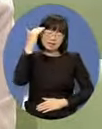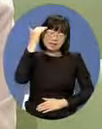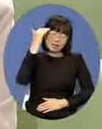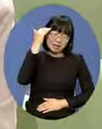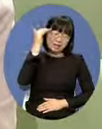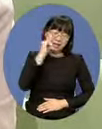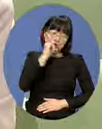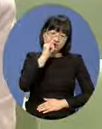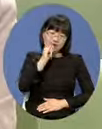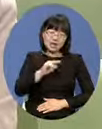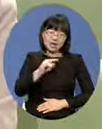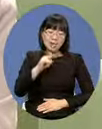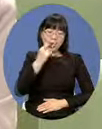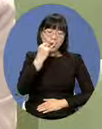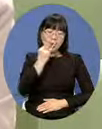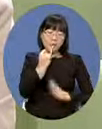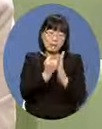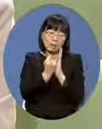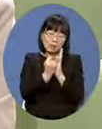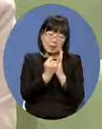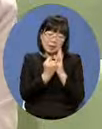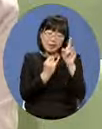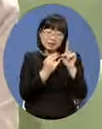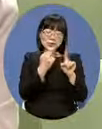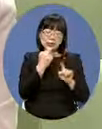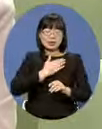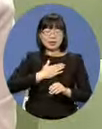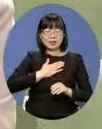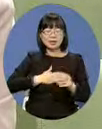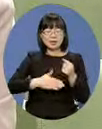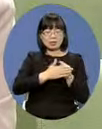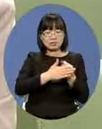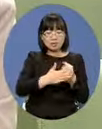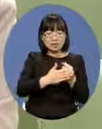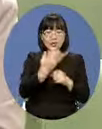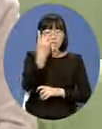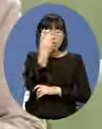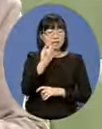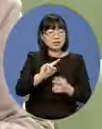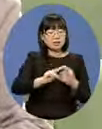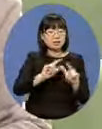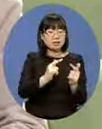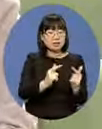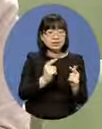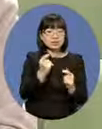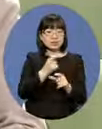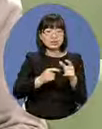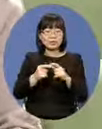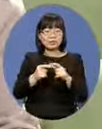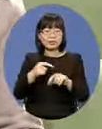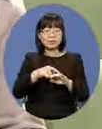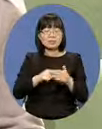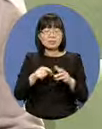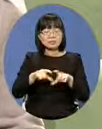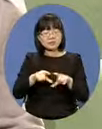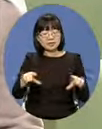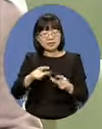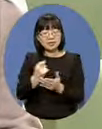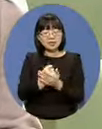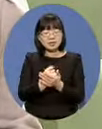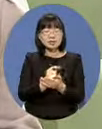내 생각은 눈곱 많지도 안 하는 건 감정 때문인데 사실은 그렇지 않거든요. 그래서 조금 더 어떤 평정심을 유지하고 얘기를